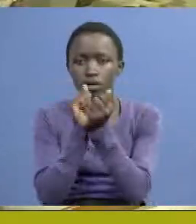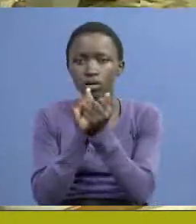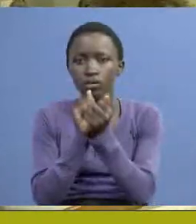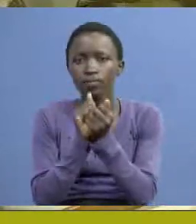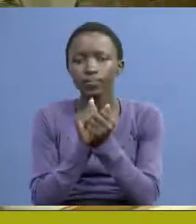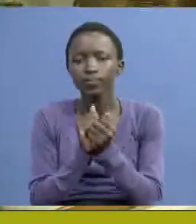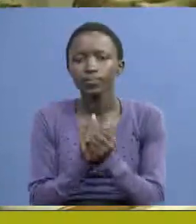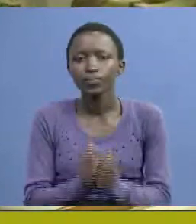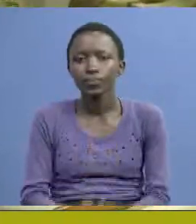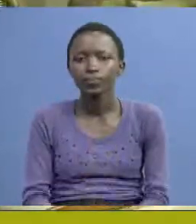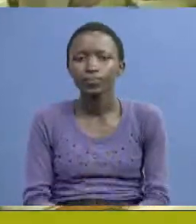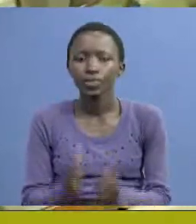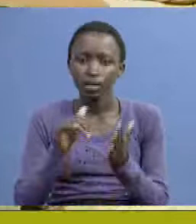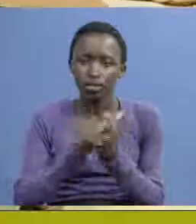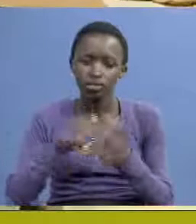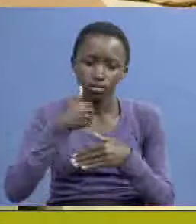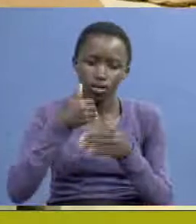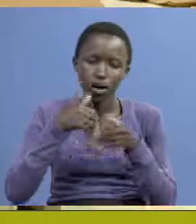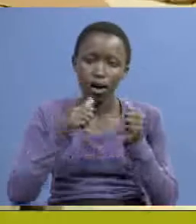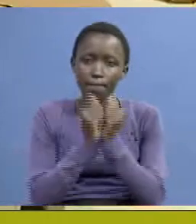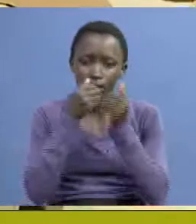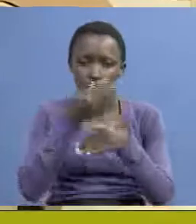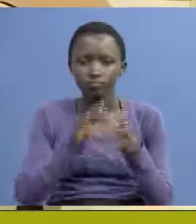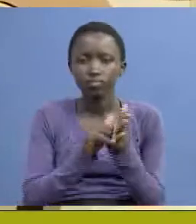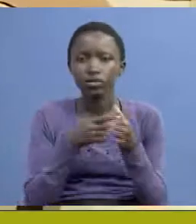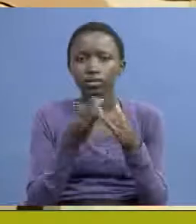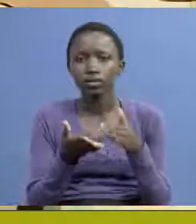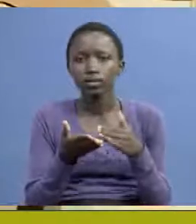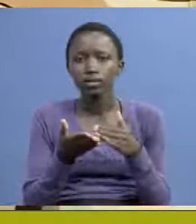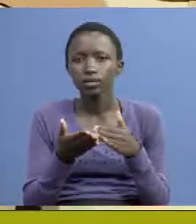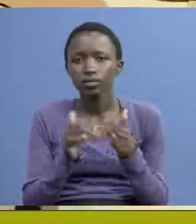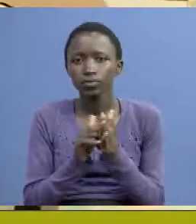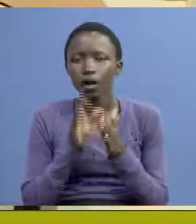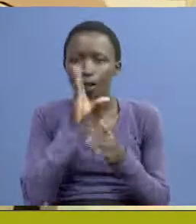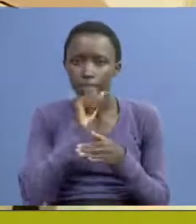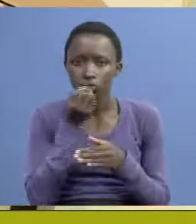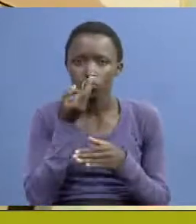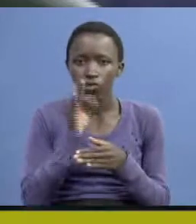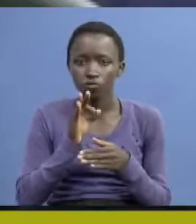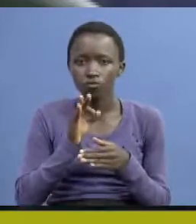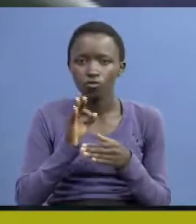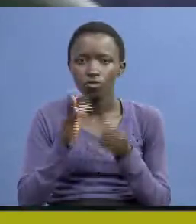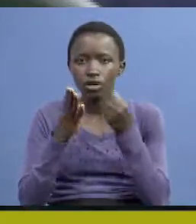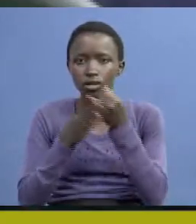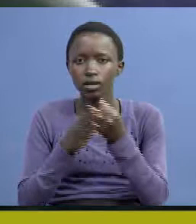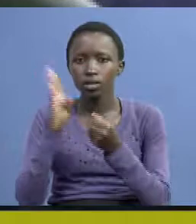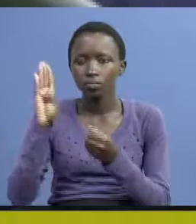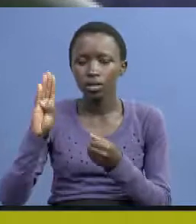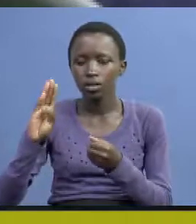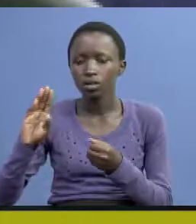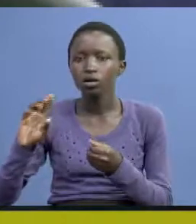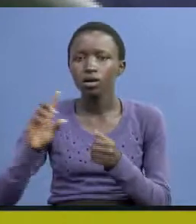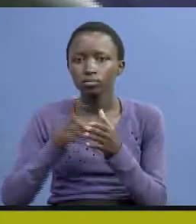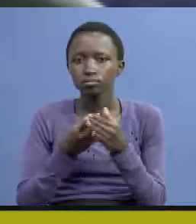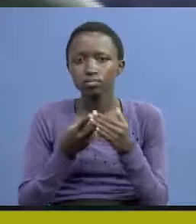kuchukuliwa hatua. Haya yanajiri huku baadhi ya wahusika wakuu katika sakata ya kupotea kwa zaidi ya bilioni 9 kwenye huduma ya